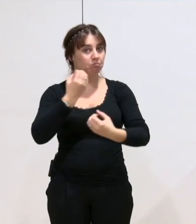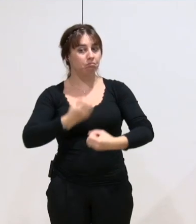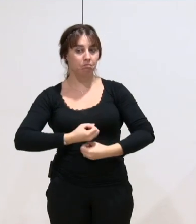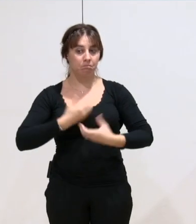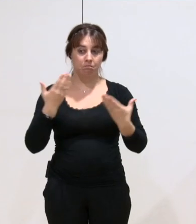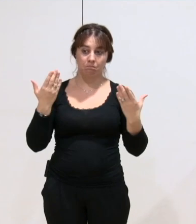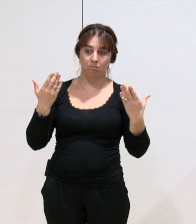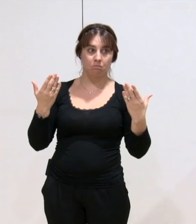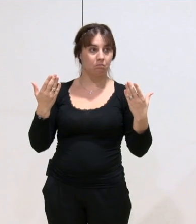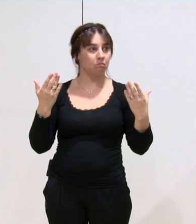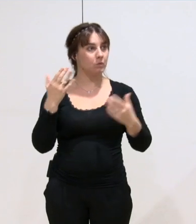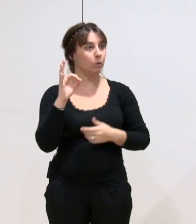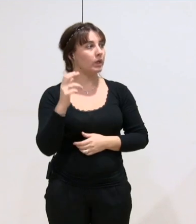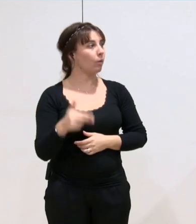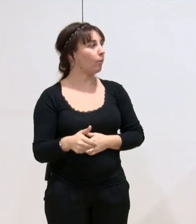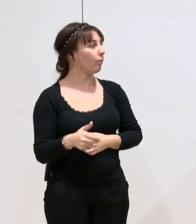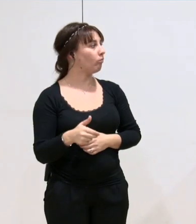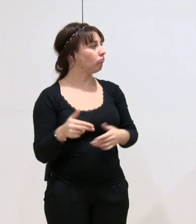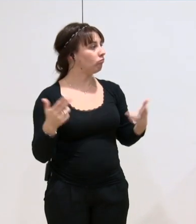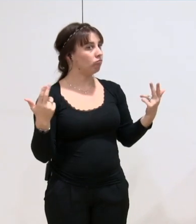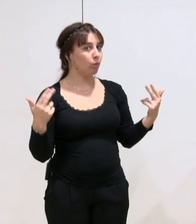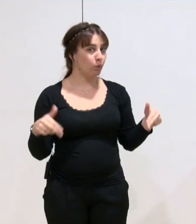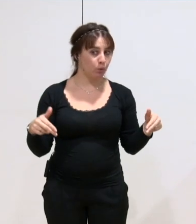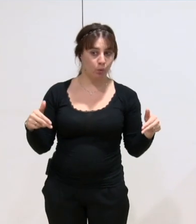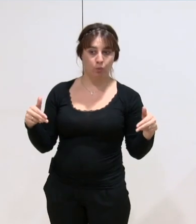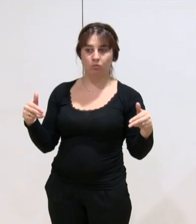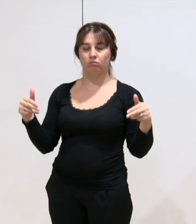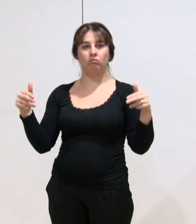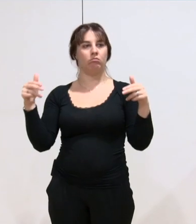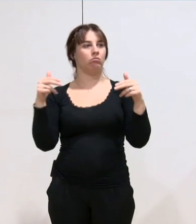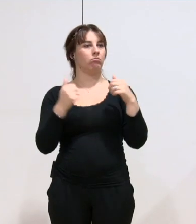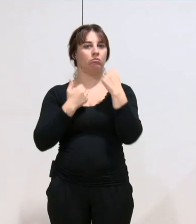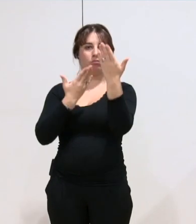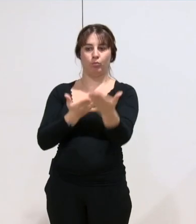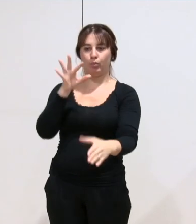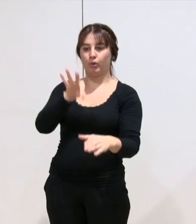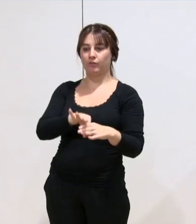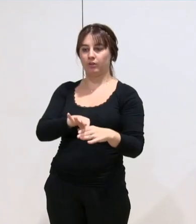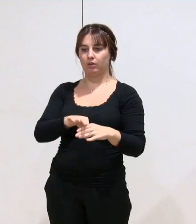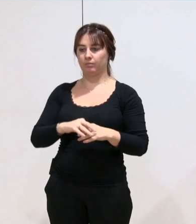le sujet? Non. Je mets cette délibération donc aux voix.